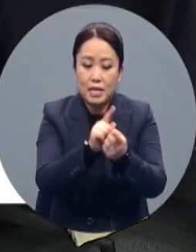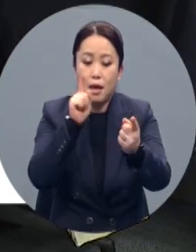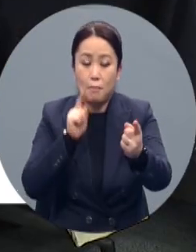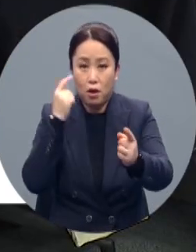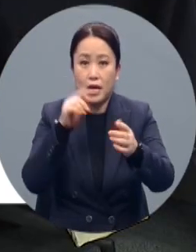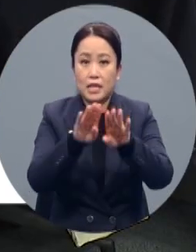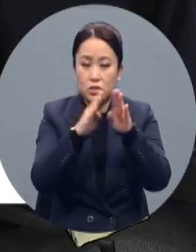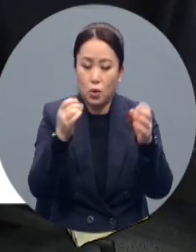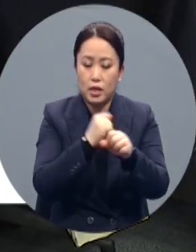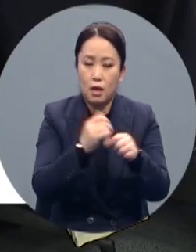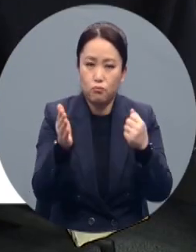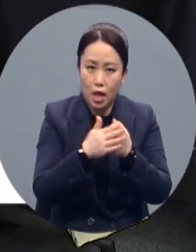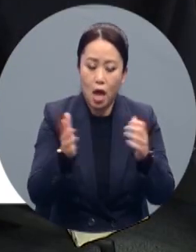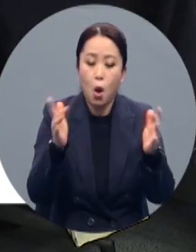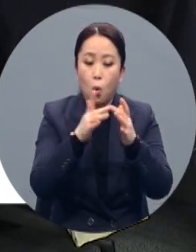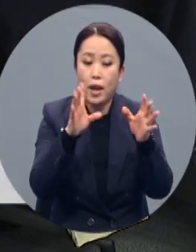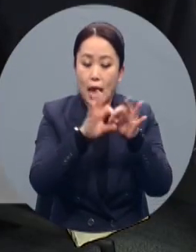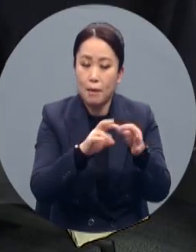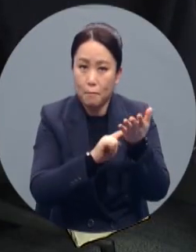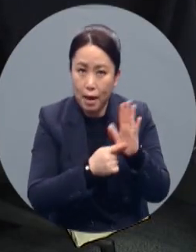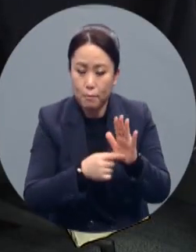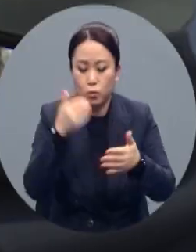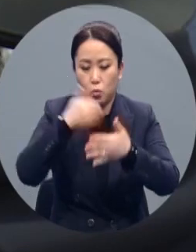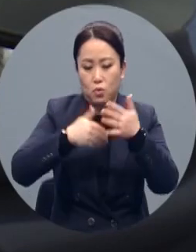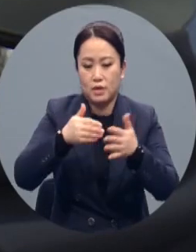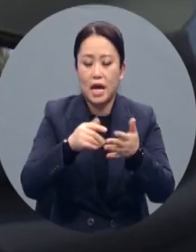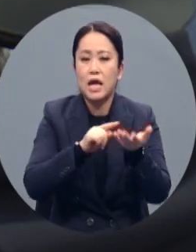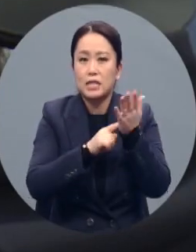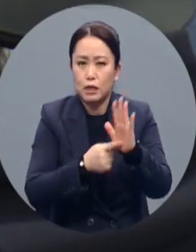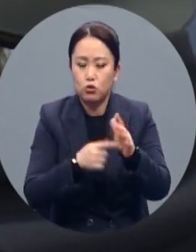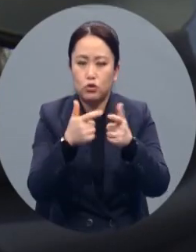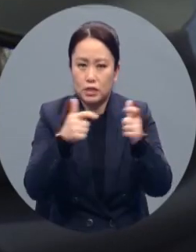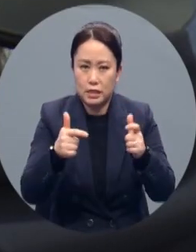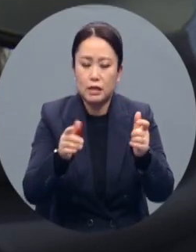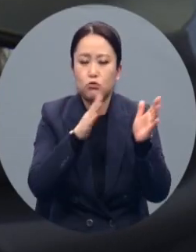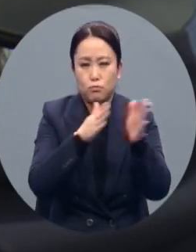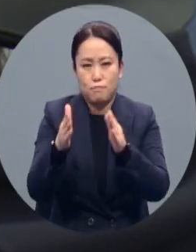따라 온라인 발표와 동영상 제출 등을 본격적으로 준비할 계획입니다.